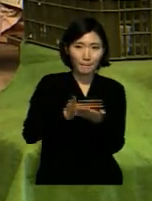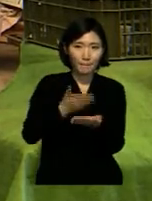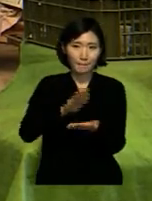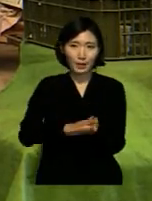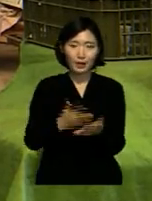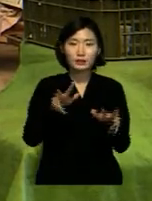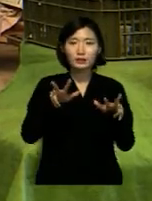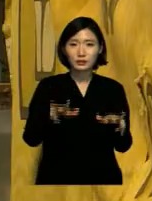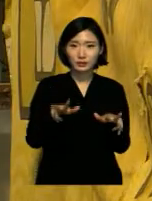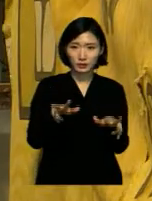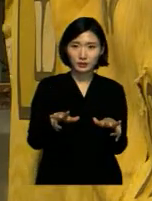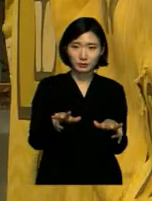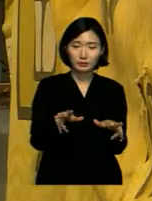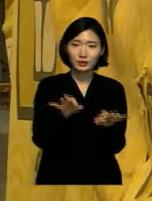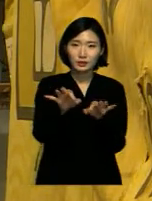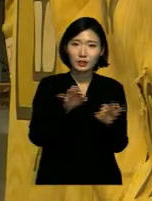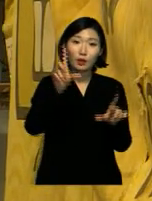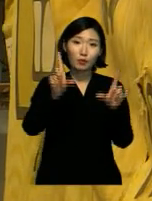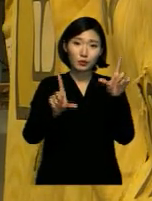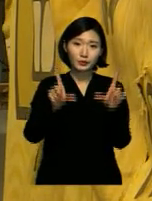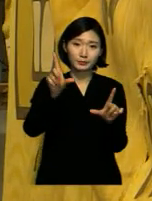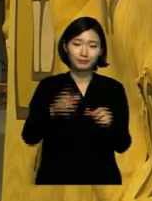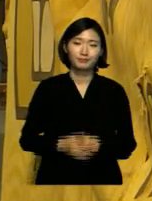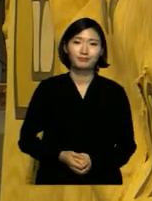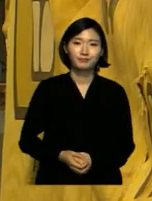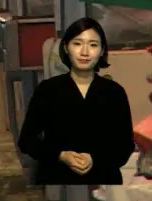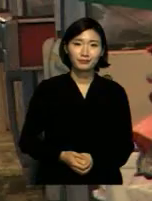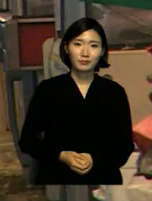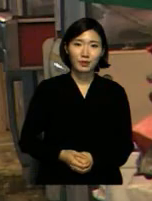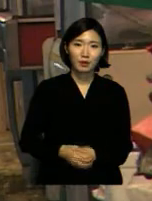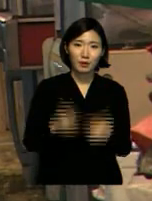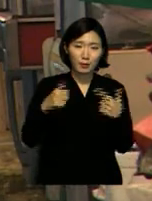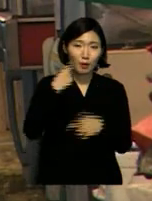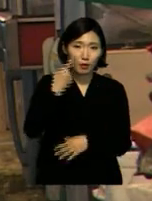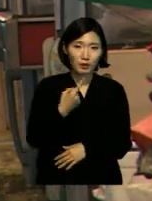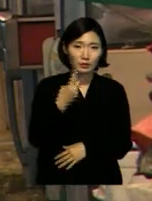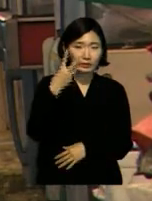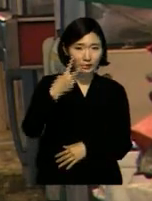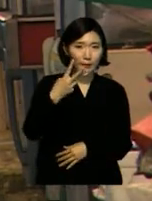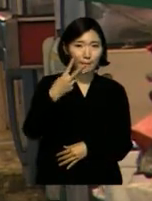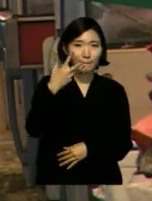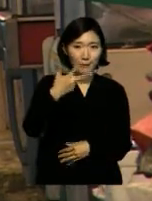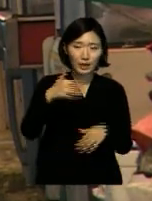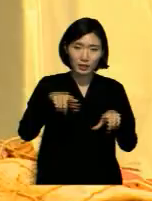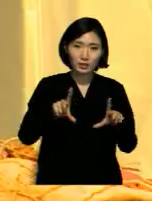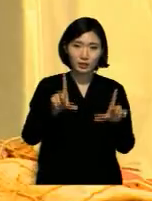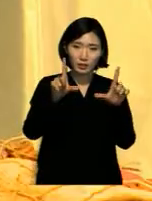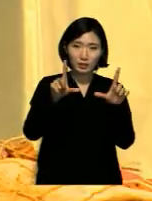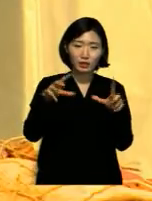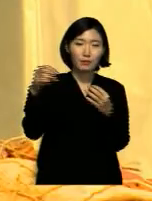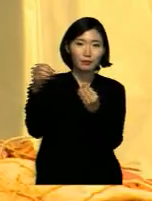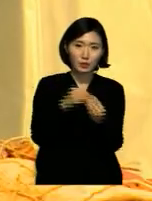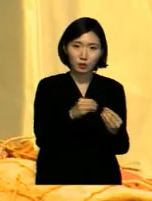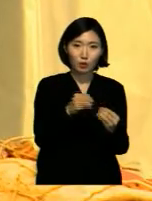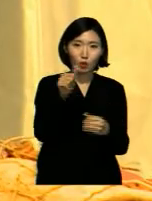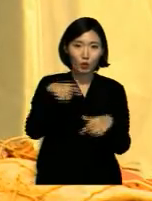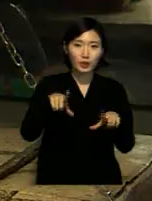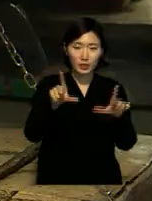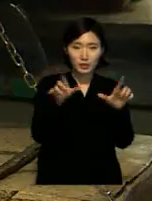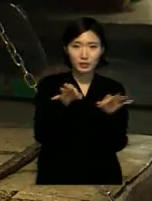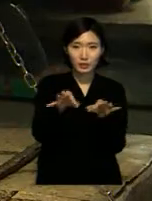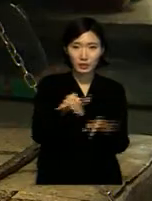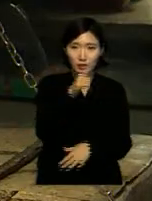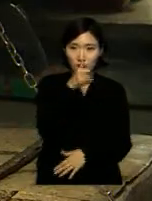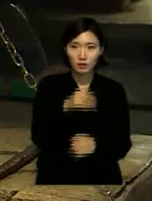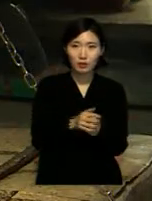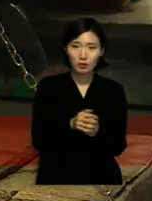지금의 상설시장 면모를 갖췄습니다. 매월 3일과 8일에는 민속 5일장도 열립니다.